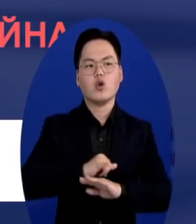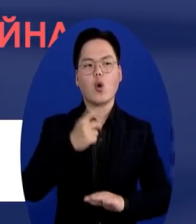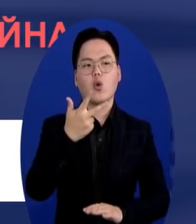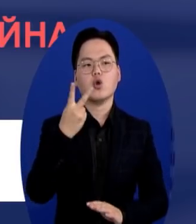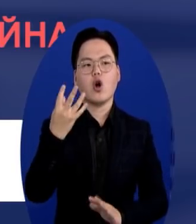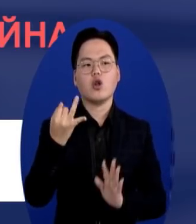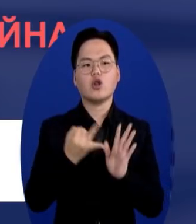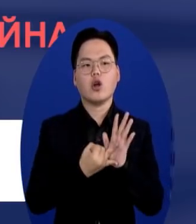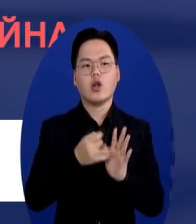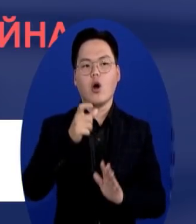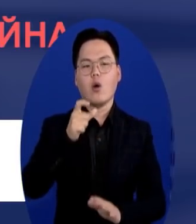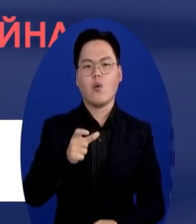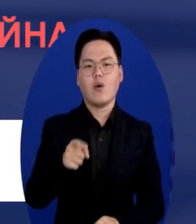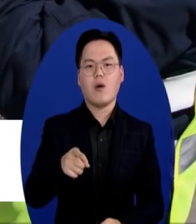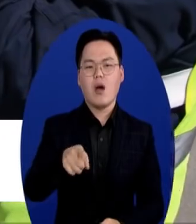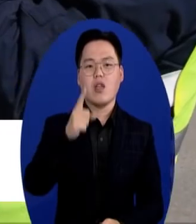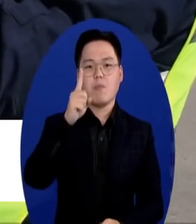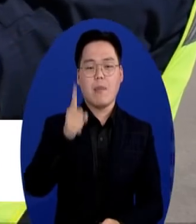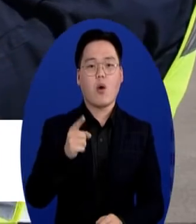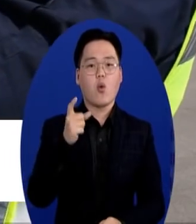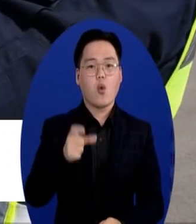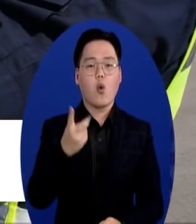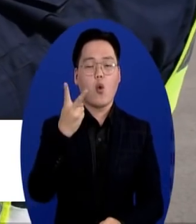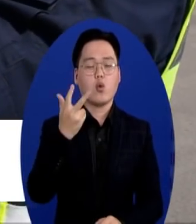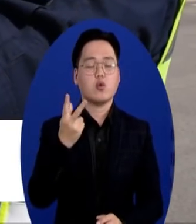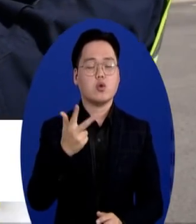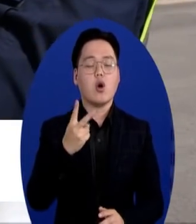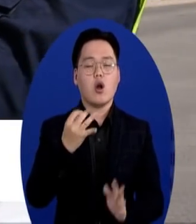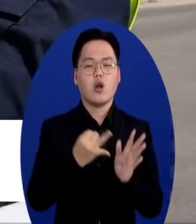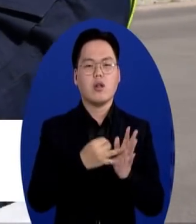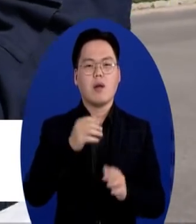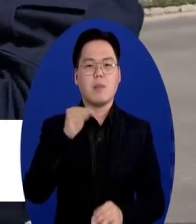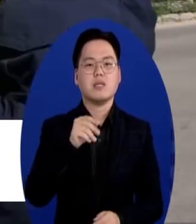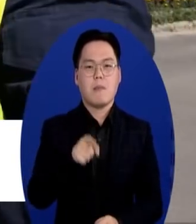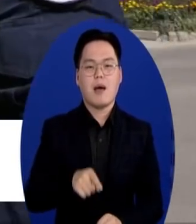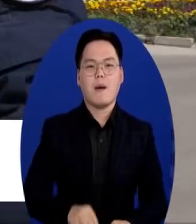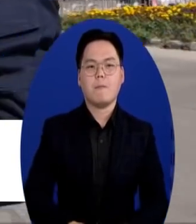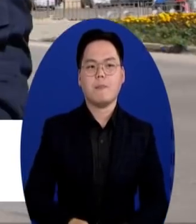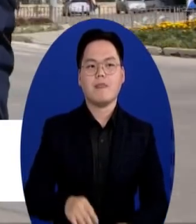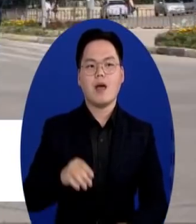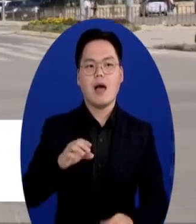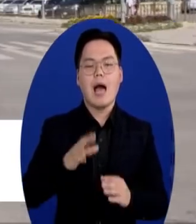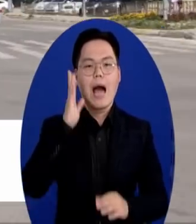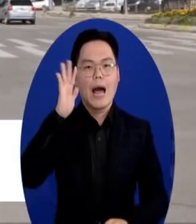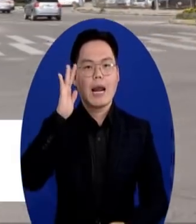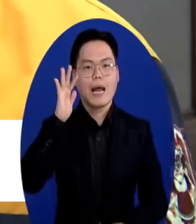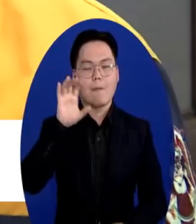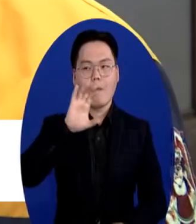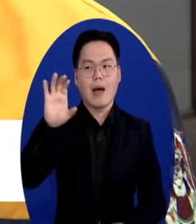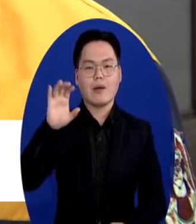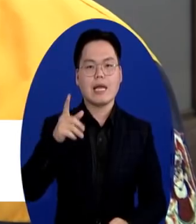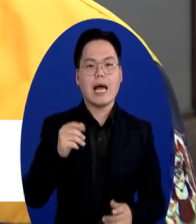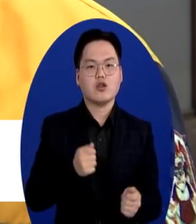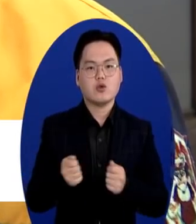улсын стандартаас 2 дахин давсан үзүүлэлт юм а. Тиймээс бүсчлэл тогтоож арга хэмжээ авах тооцоолол байгаа гэдгийг албаныхан хэлж байна. Тэр